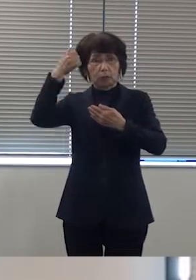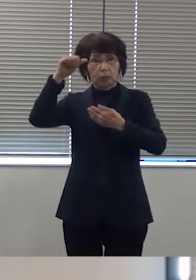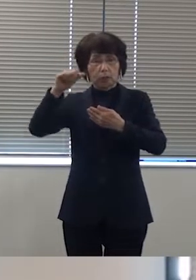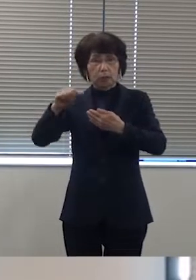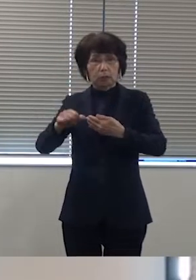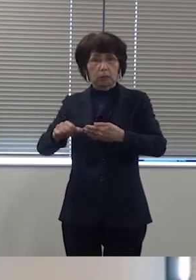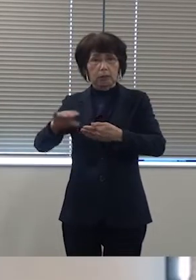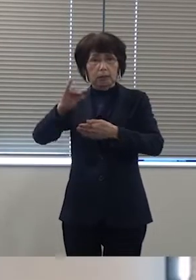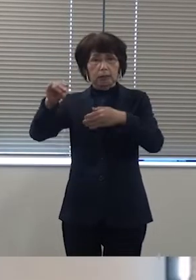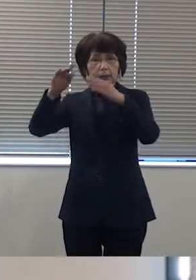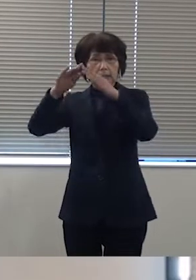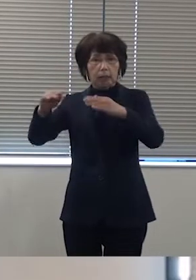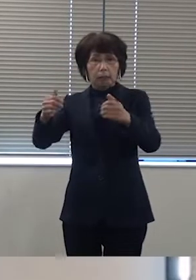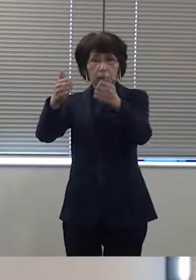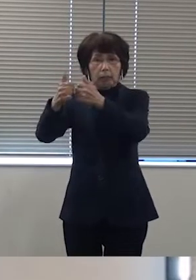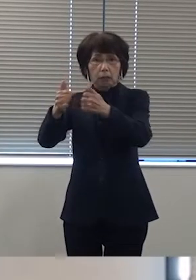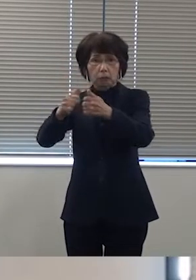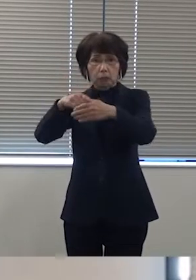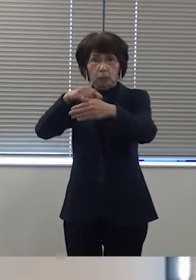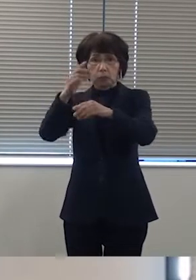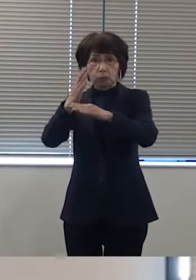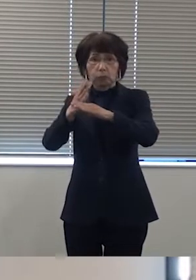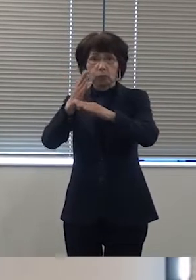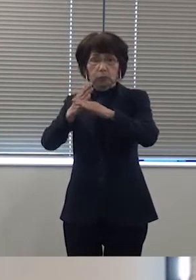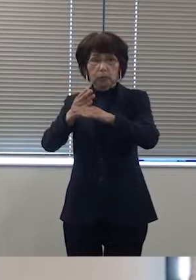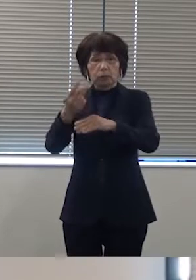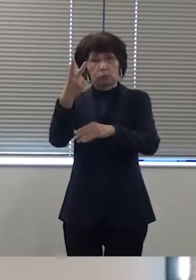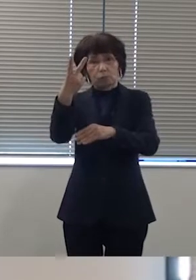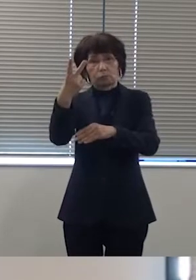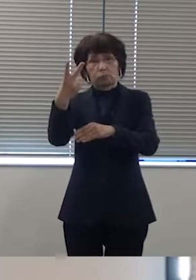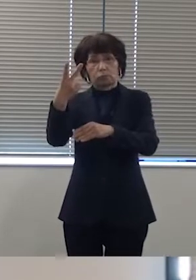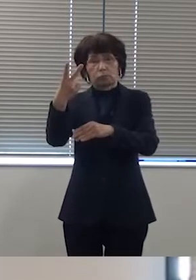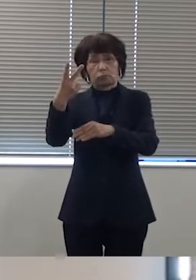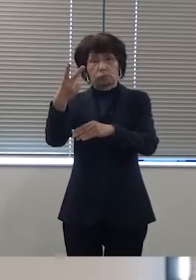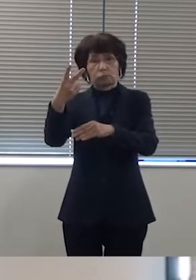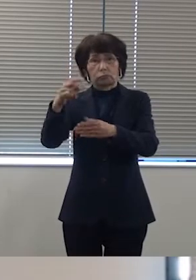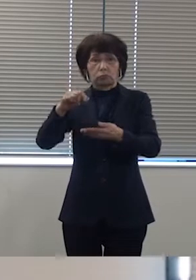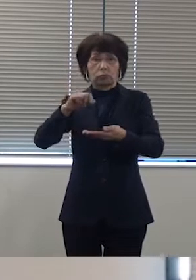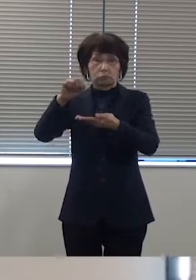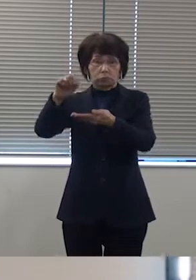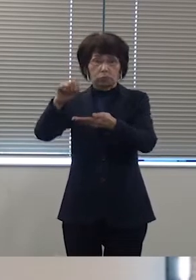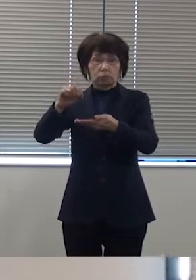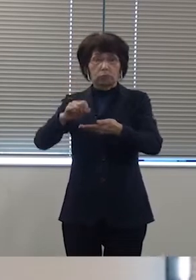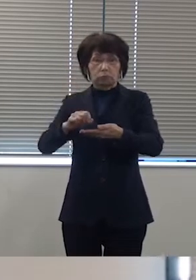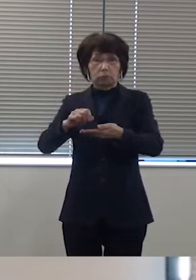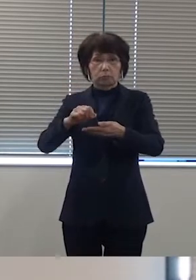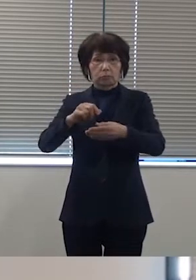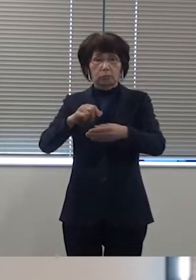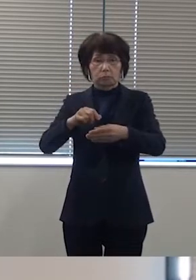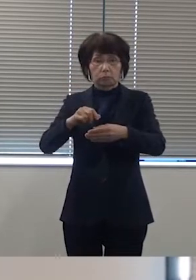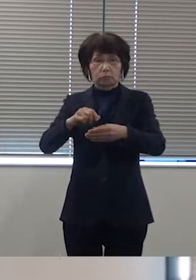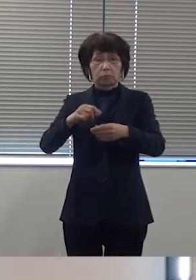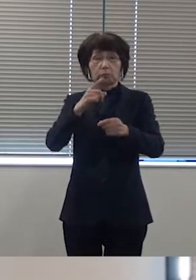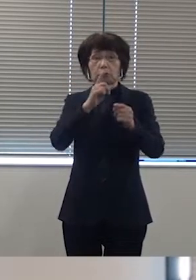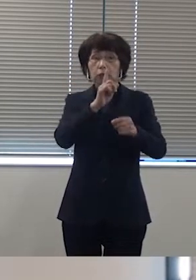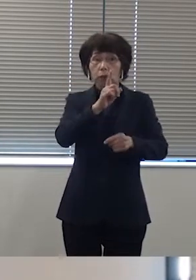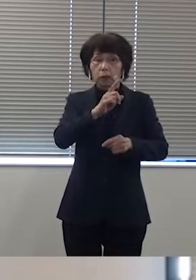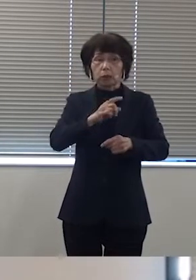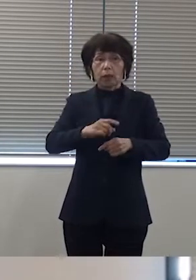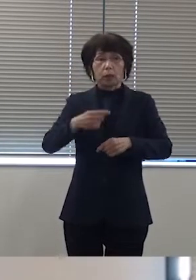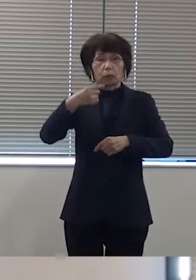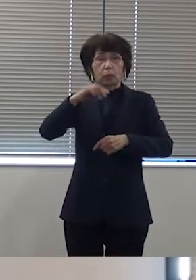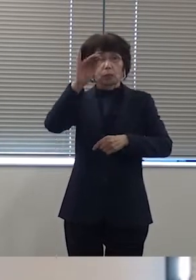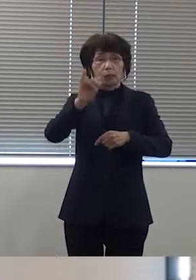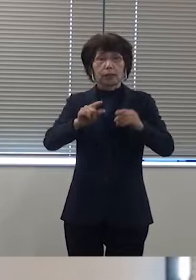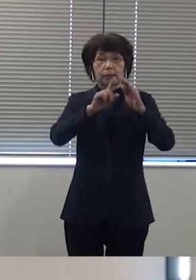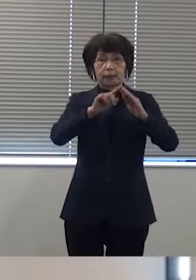今議会中の会期中に2件、予定をしておりまして、1件は教育委員会議員